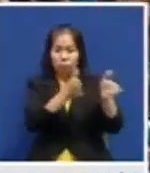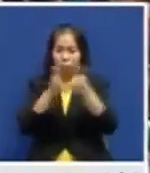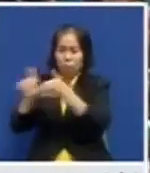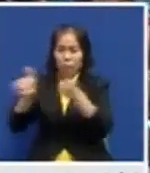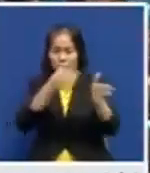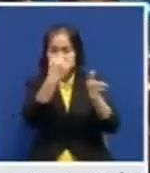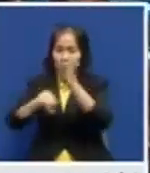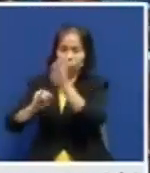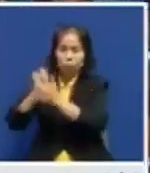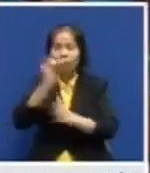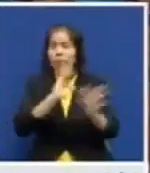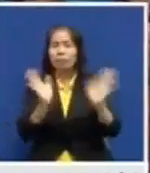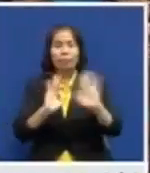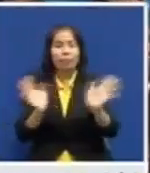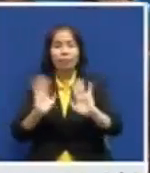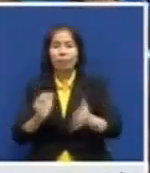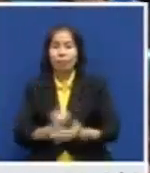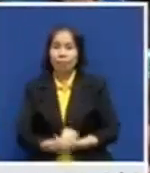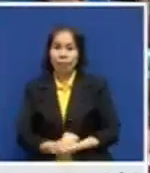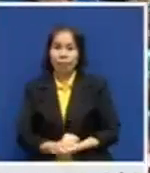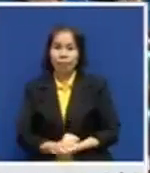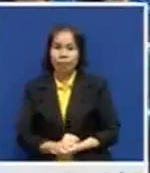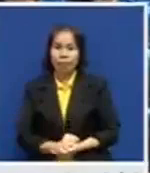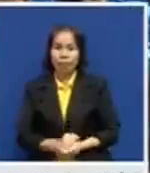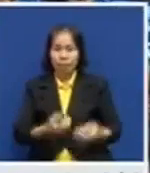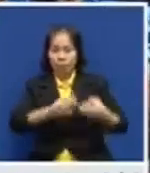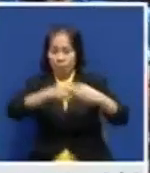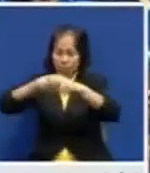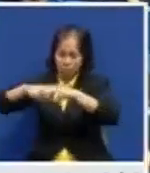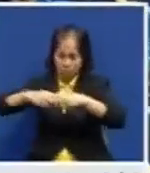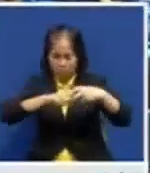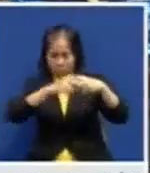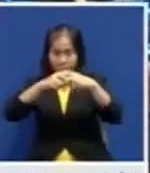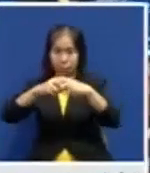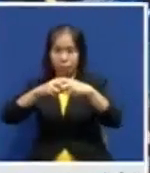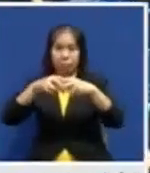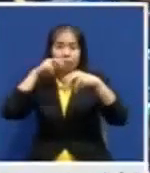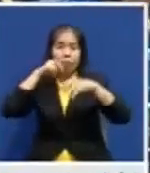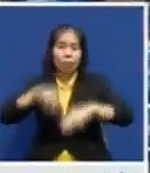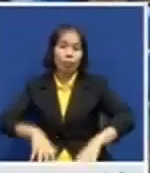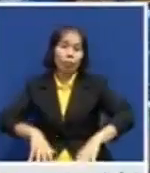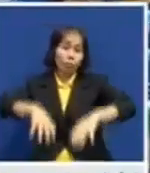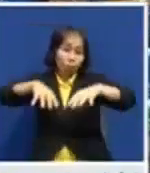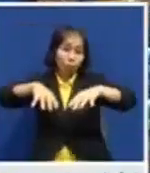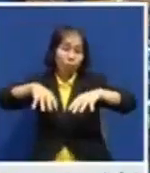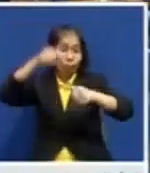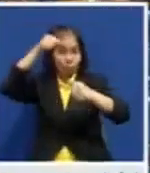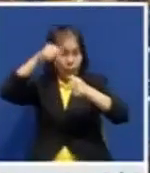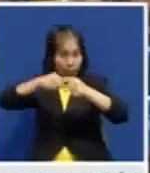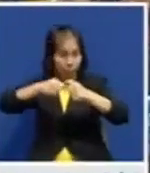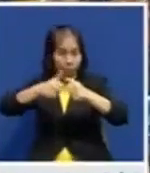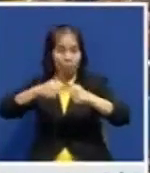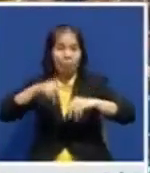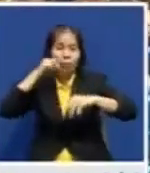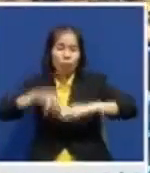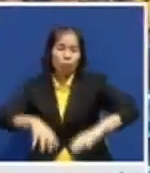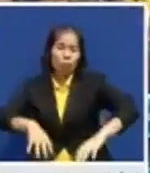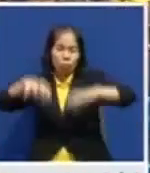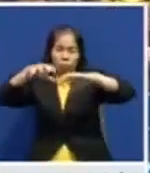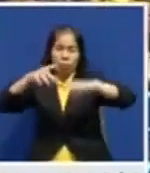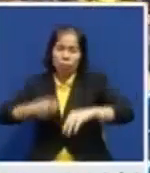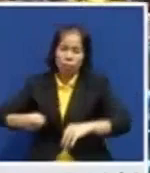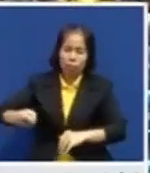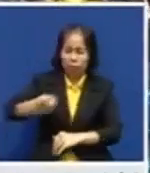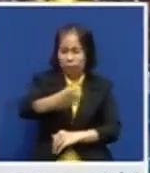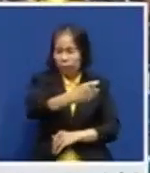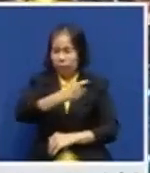ผิดหลังจากนั้นก็มีน้ำท่วมใหญ่เกิดขึ้นมาความเสียหายมหาศาลเลยแต่